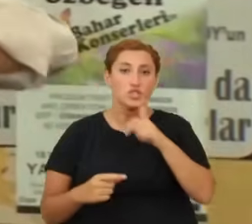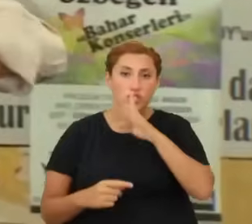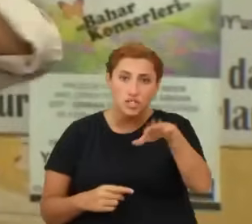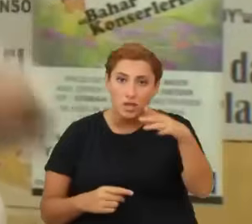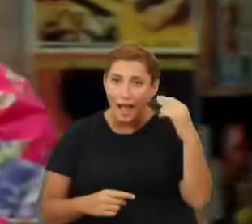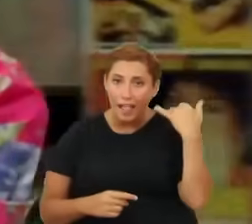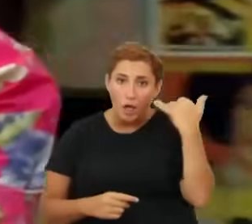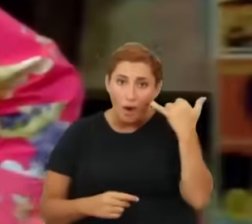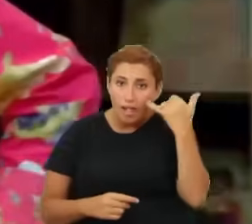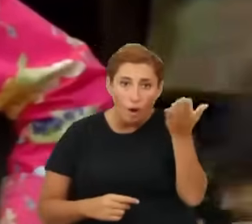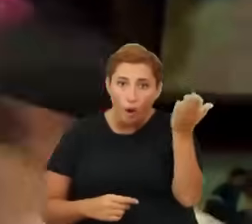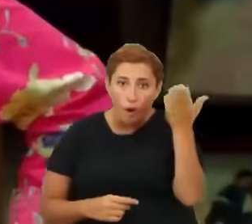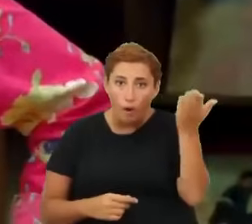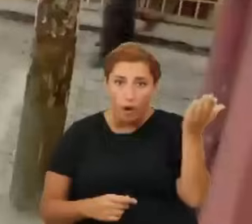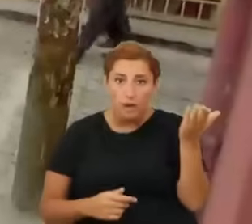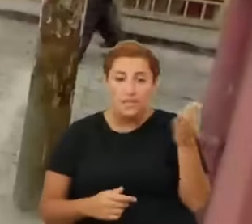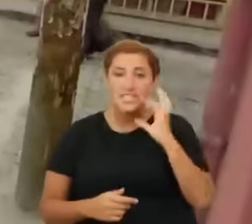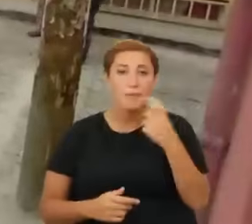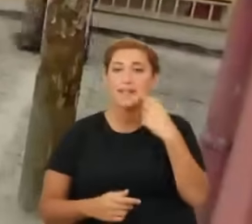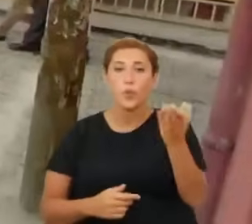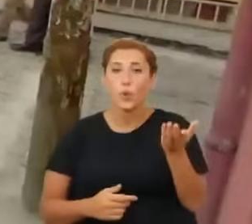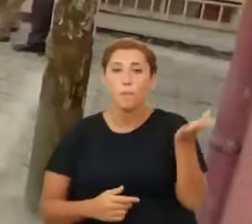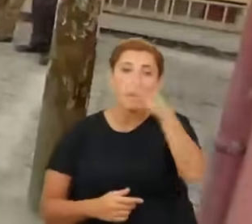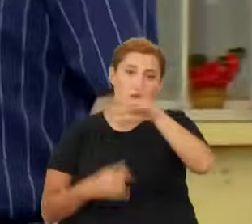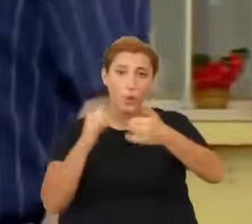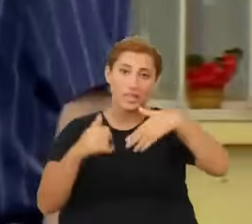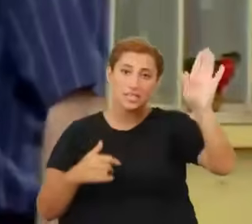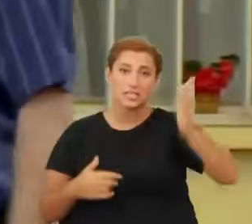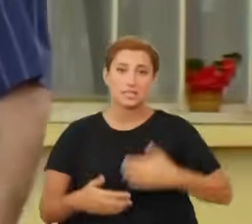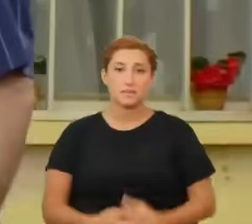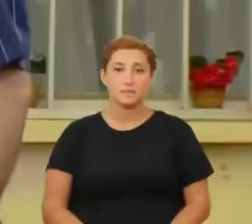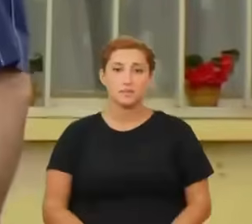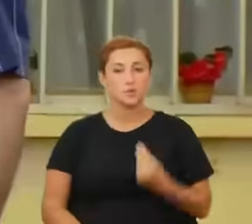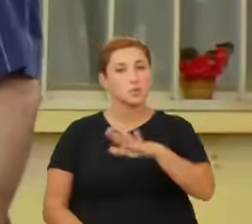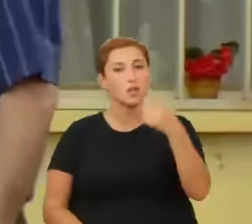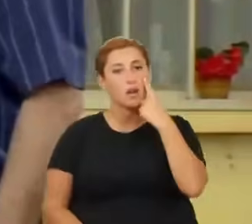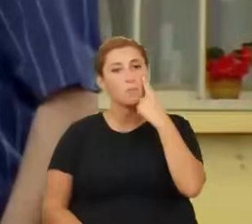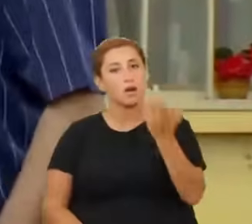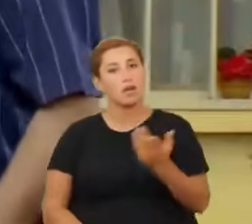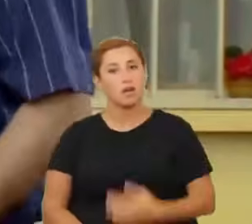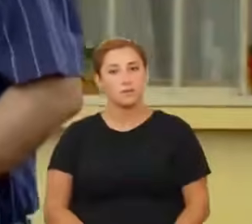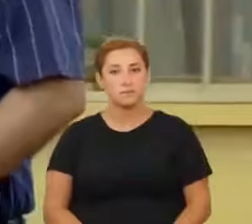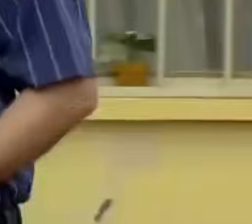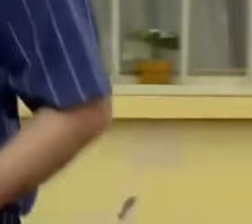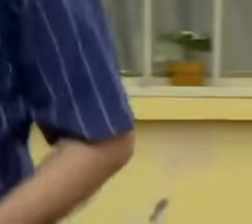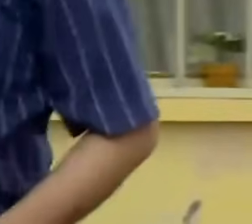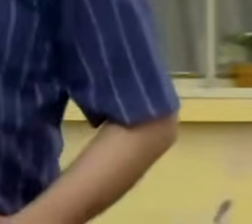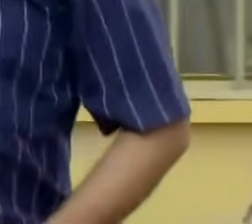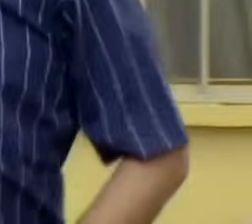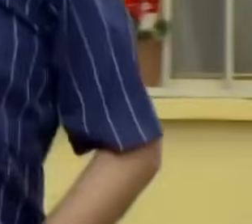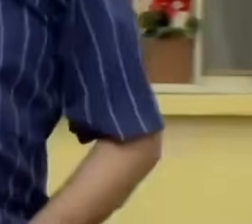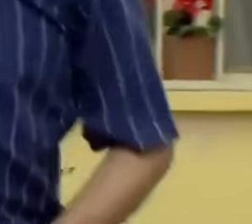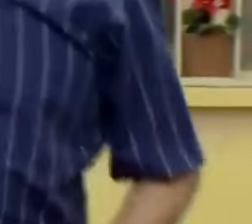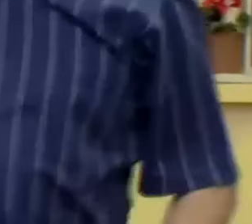Alo! Hello! Kime diyorum ya? Başka yerde oynayın. Haytalara bak ya. Çocuklar kaçtılar.